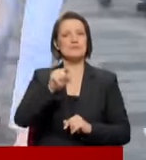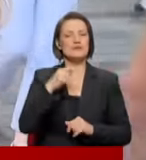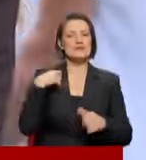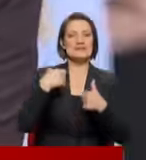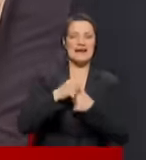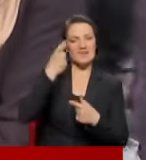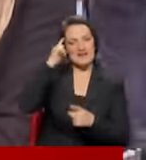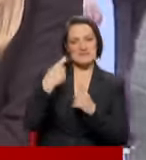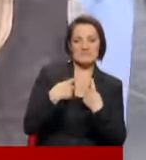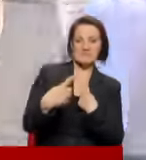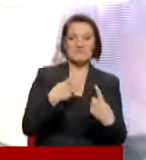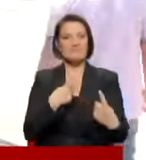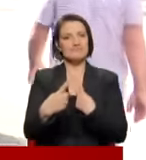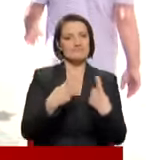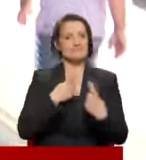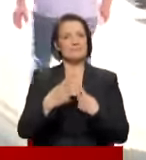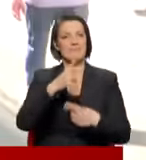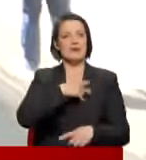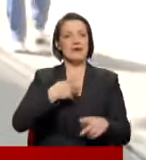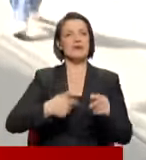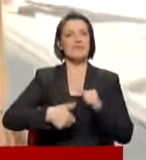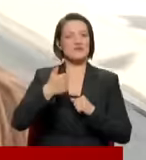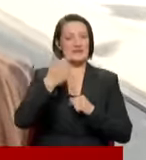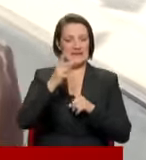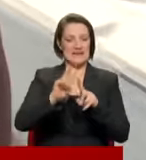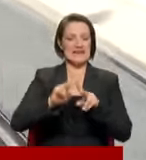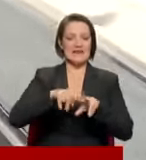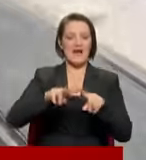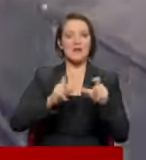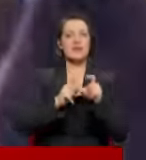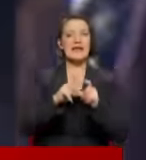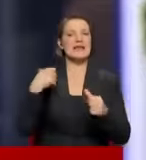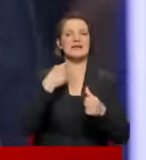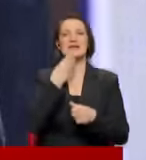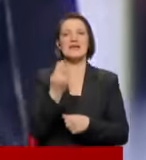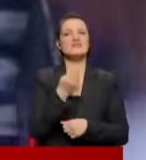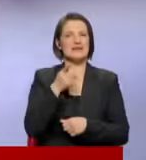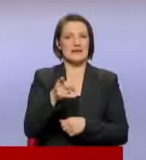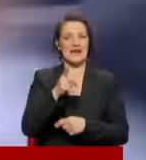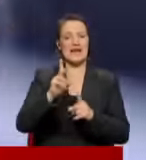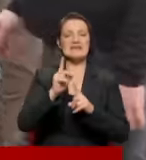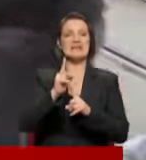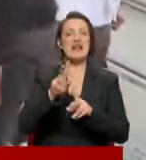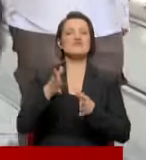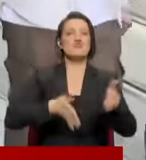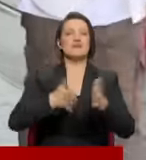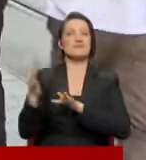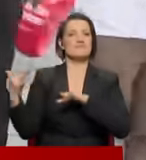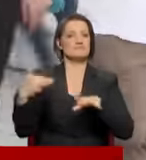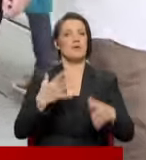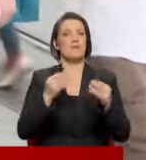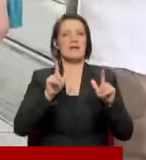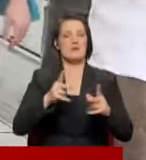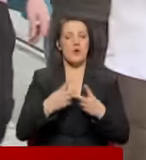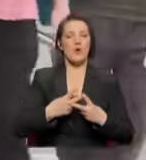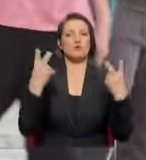yine istişare süreciyle götüreceğiz. Beyoğlu Belediye Başkanı İnan Güney, gençleri yeniden İstiklal Caddesi'ne çekmekte kararlı. Gençlik biraz daha